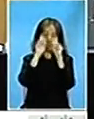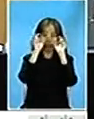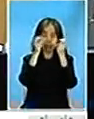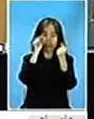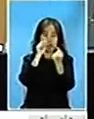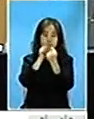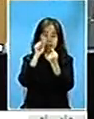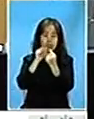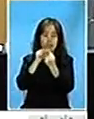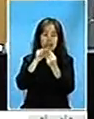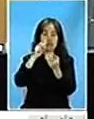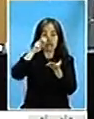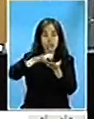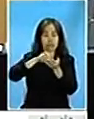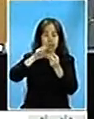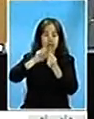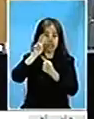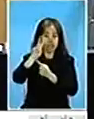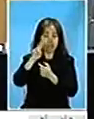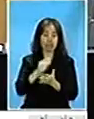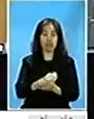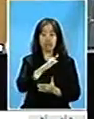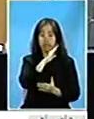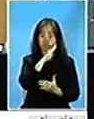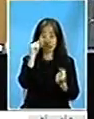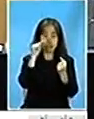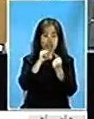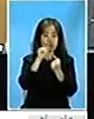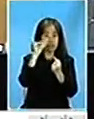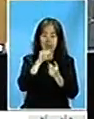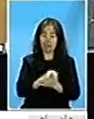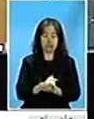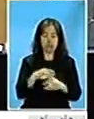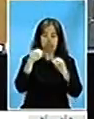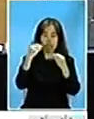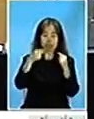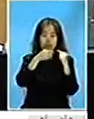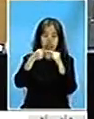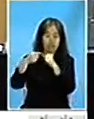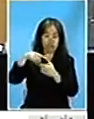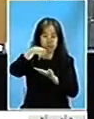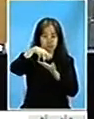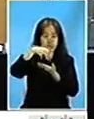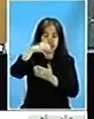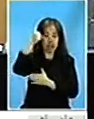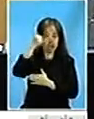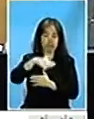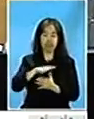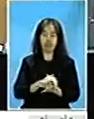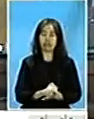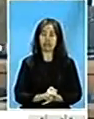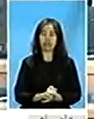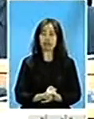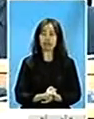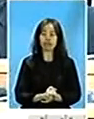าระที่2นะครับแต่ถ้ายังไม่เข้าถึงนี่นะครับผมจะไม่อนุญาตนะครับขอให้เข้าถึงเลยนะครับ ครับท่